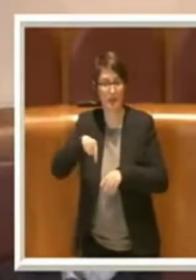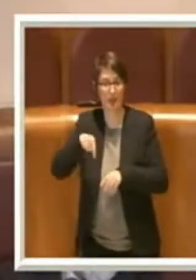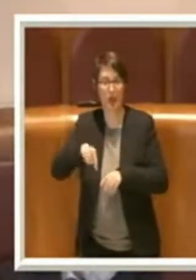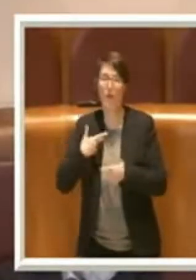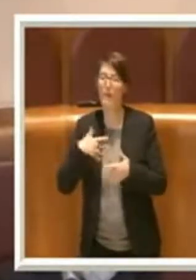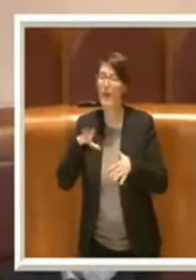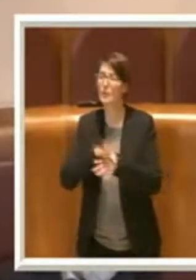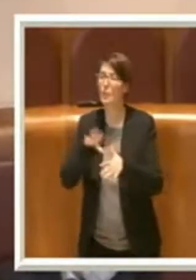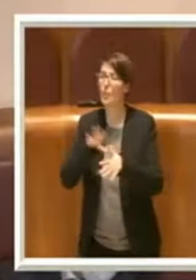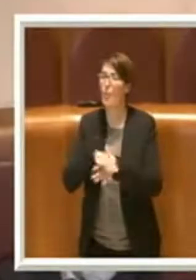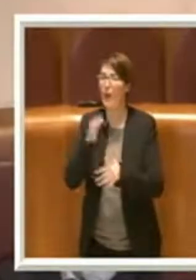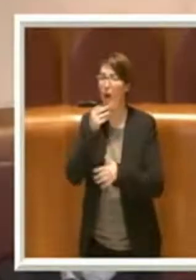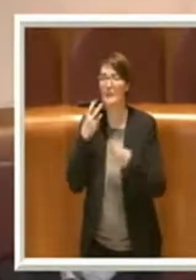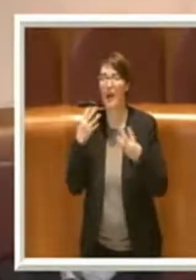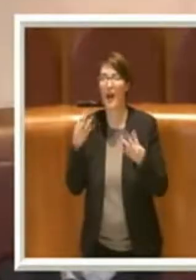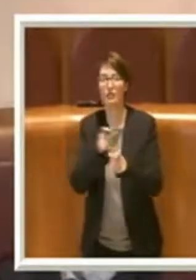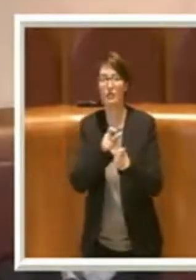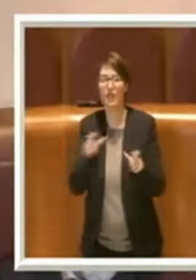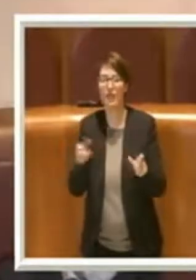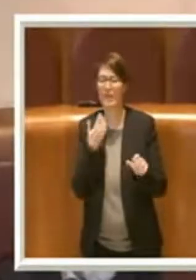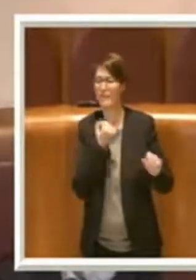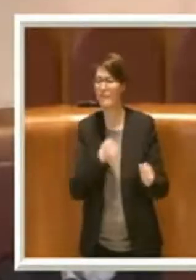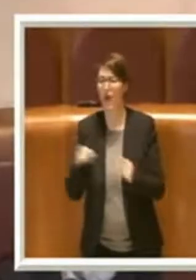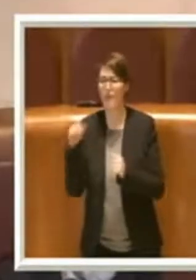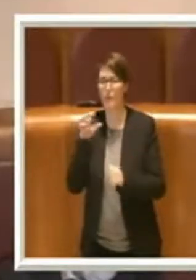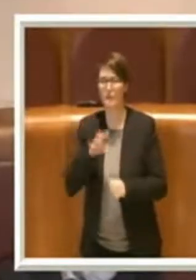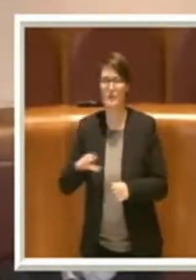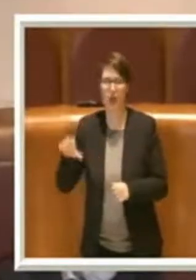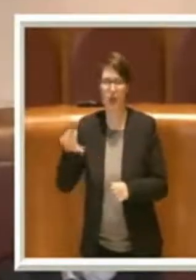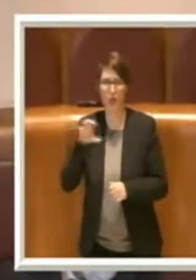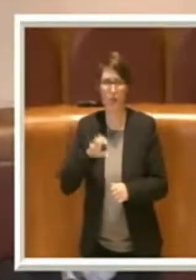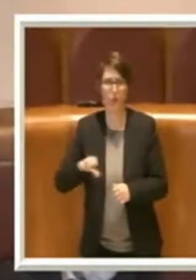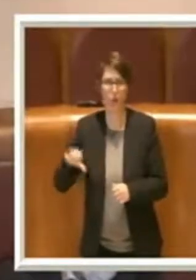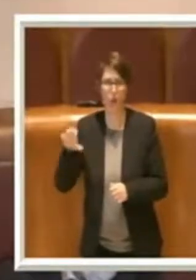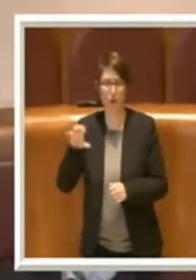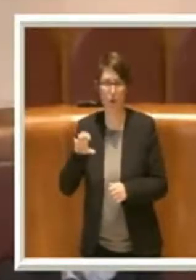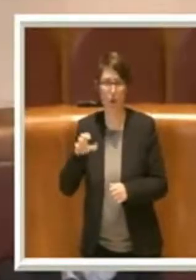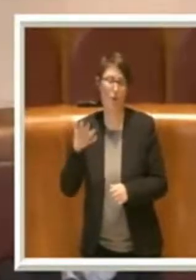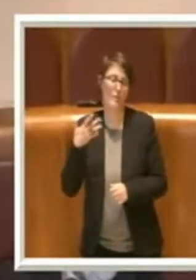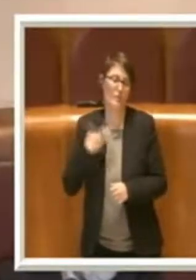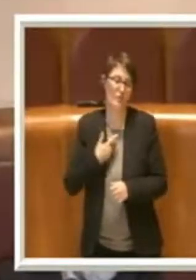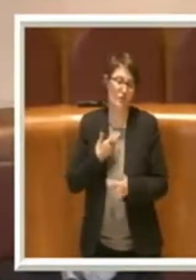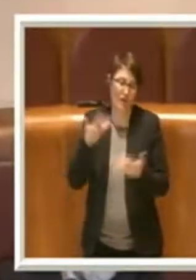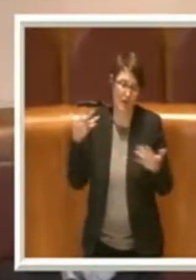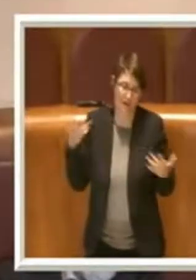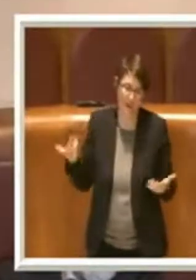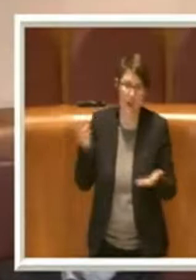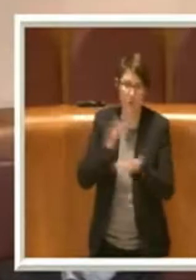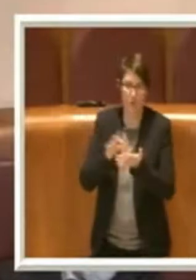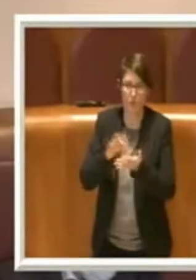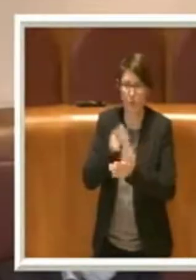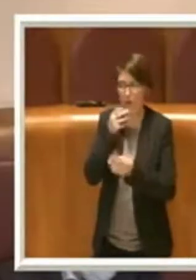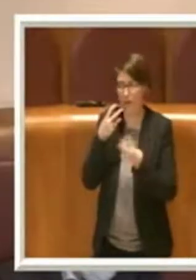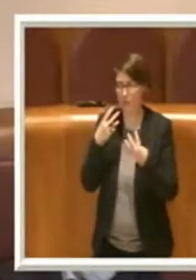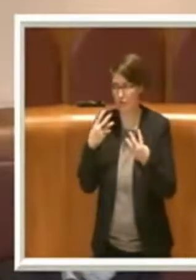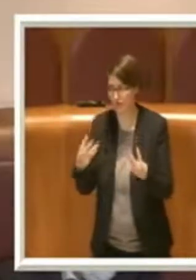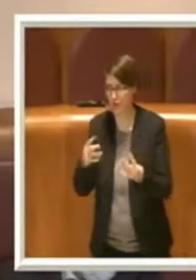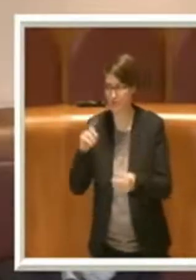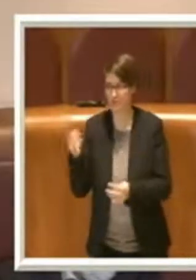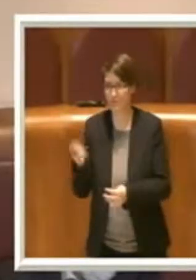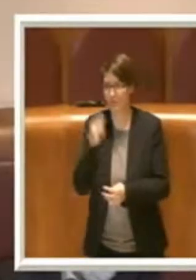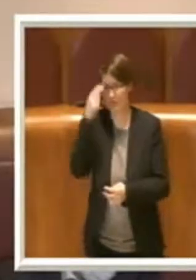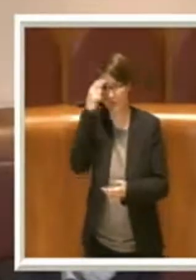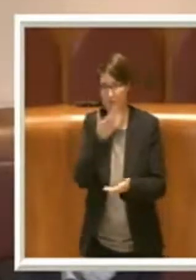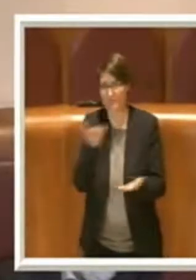la più famosa in Europa, dove ricordiamo c'era la scuola e c'è la scuola giardinieri tra la più